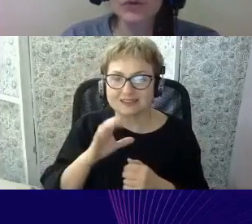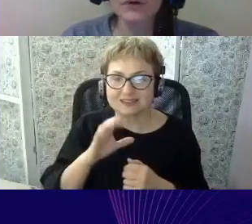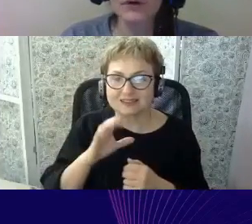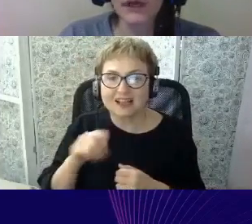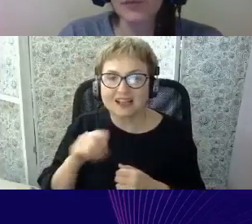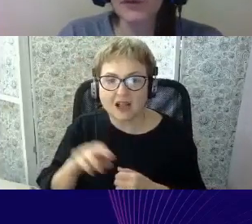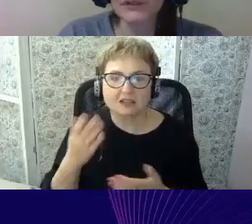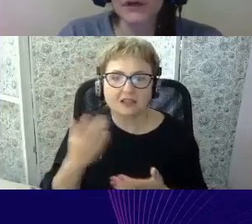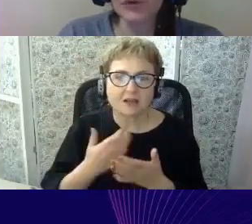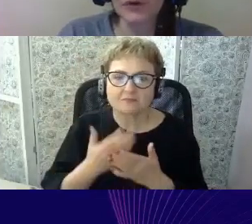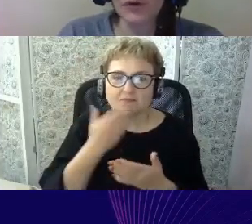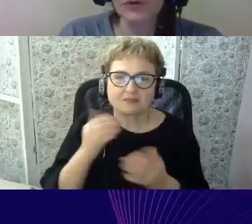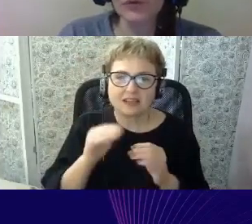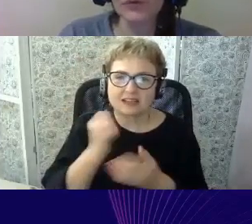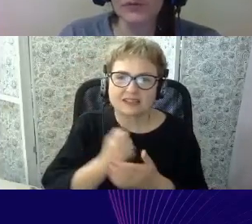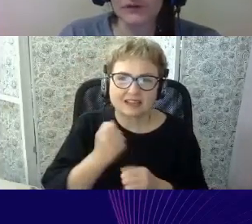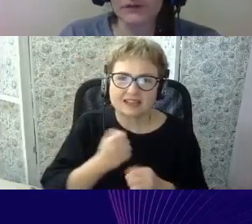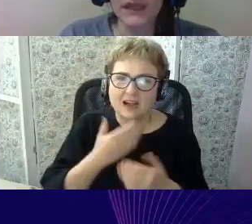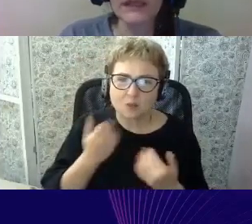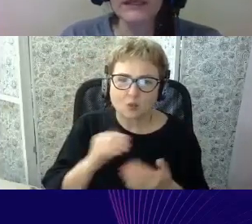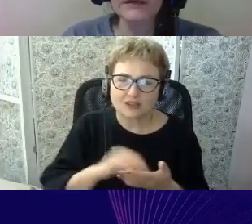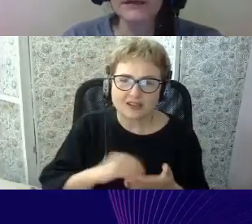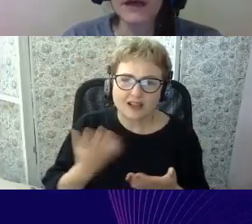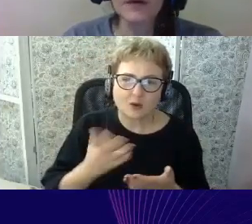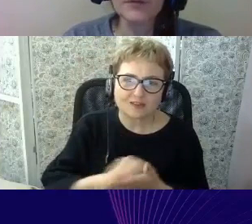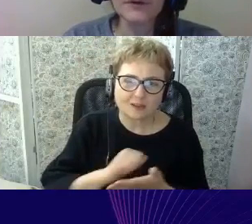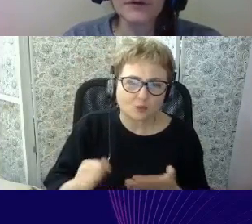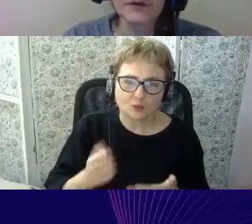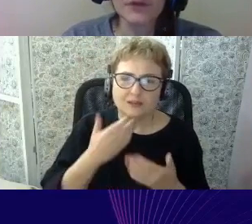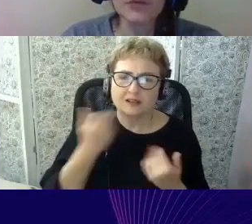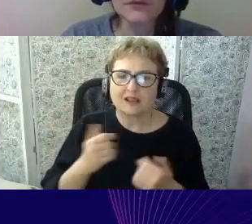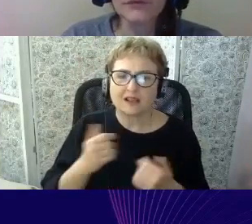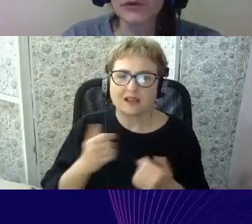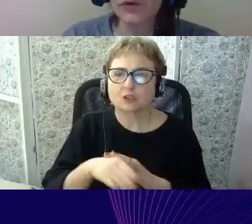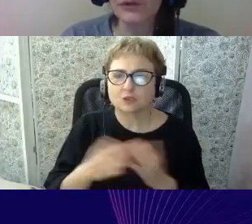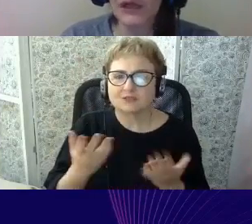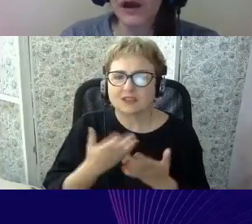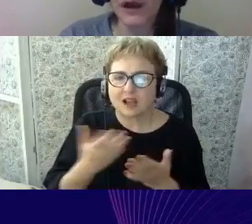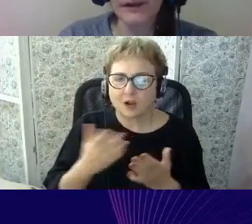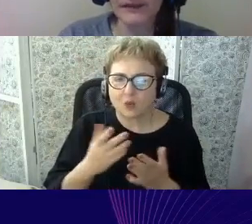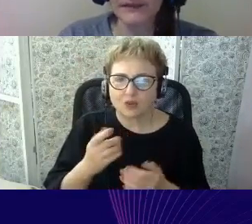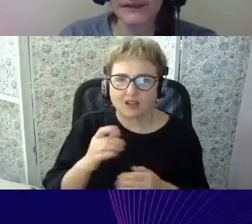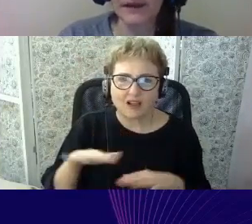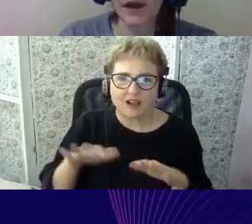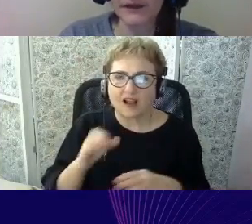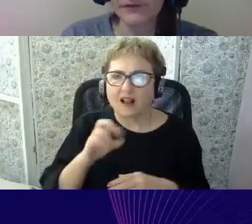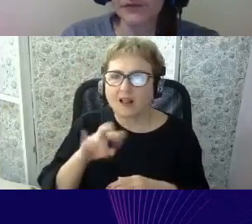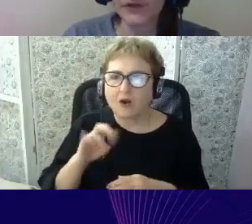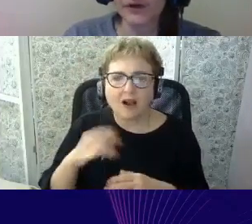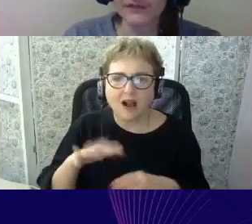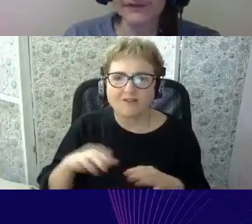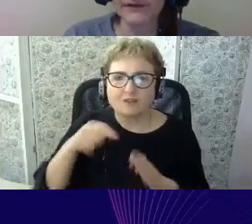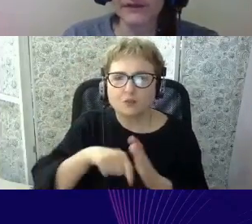то, что якобы не разработан какой-то документ, или якобы отсутствует какой-то локальный отдельный